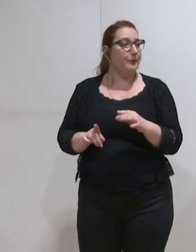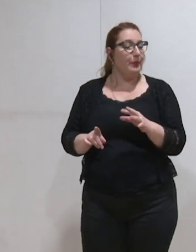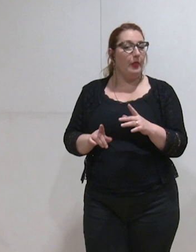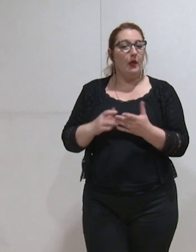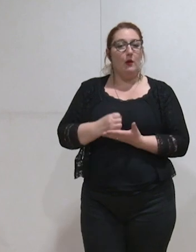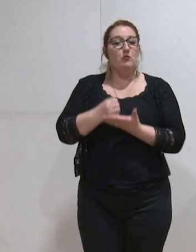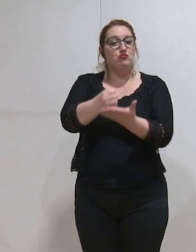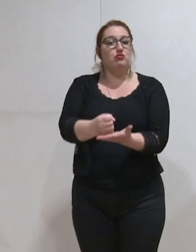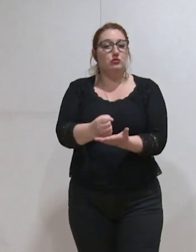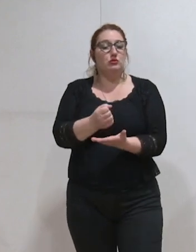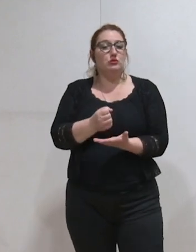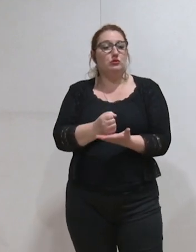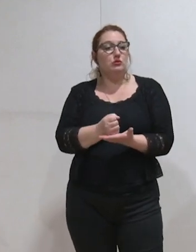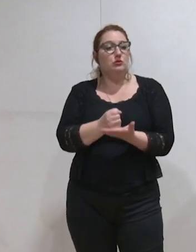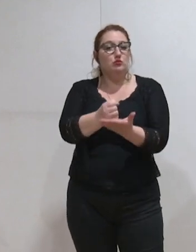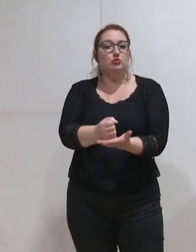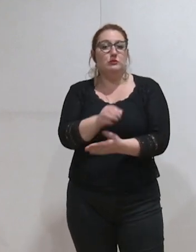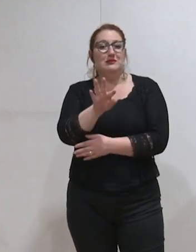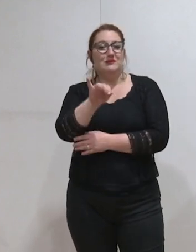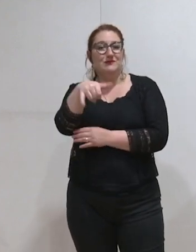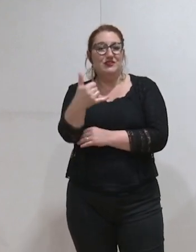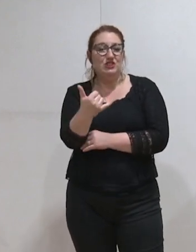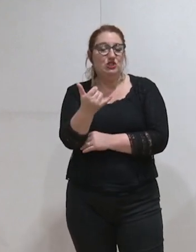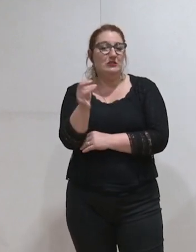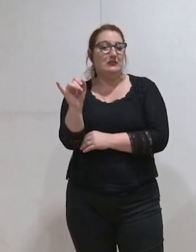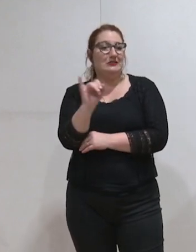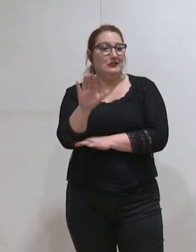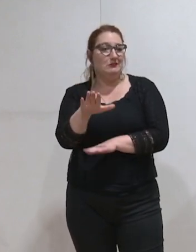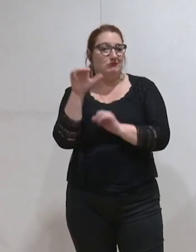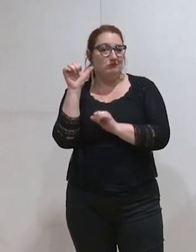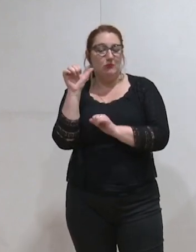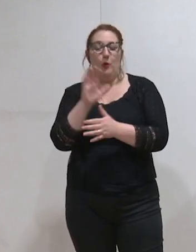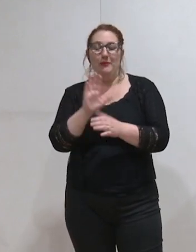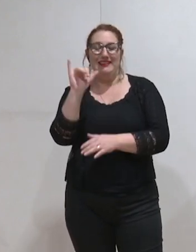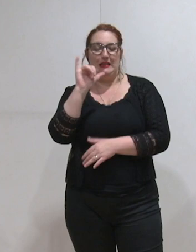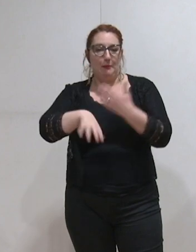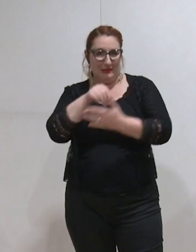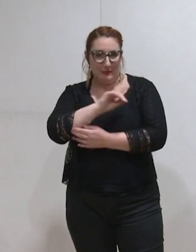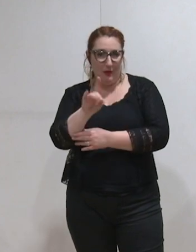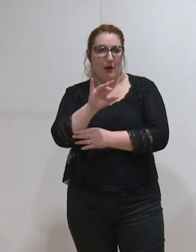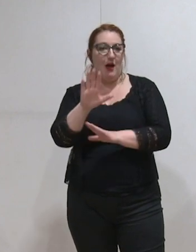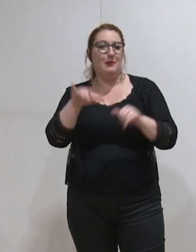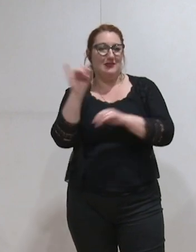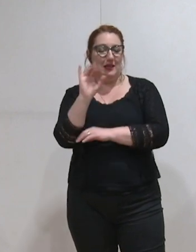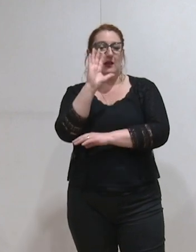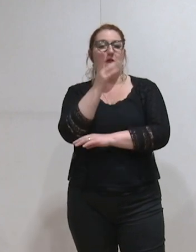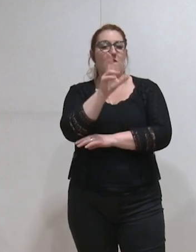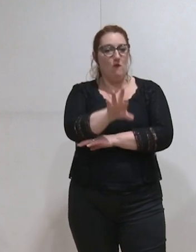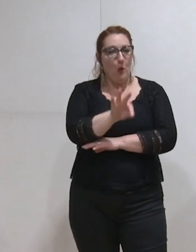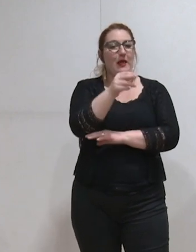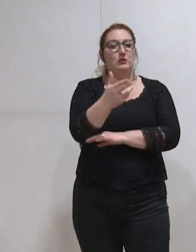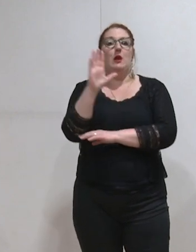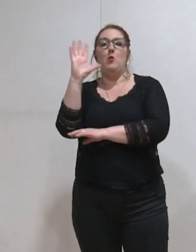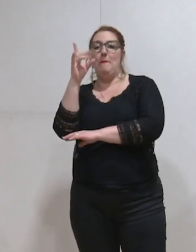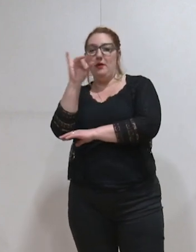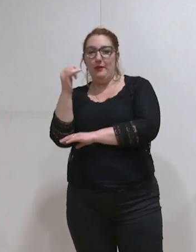bourses fige qui ne prend pas part au vote qui s'abstient Front national umpudi société civile qui